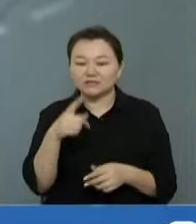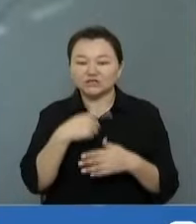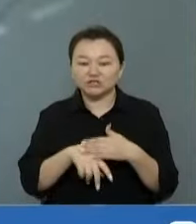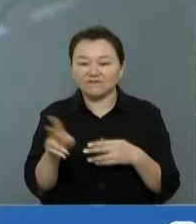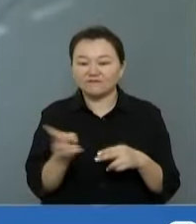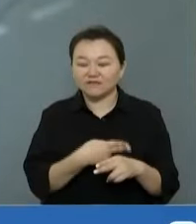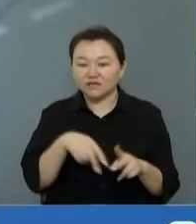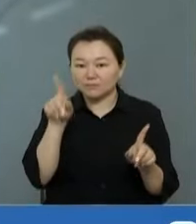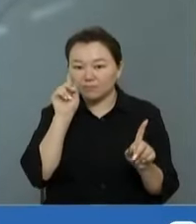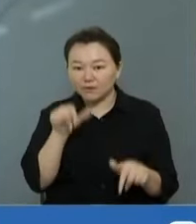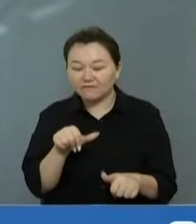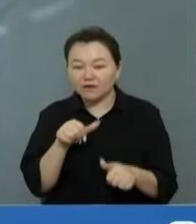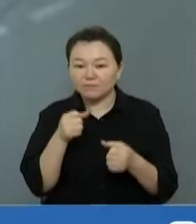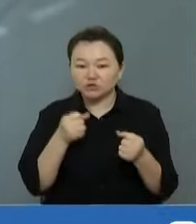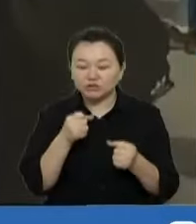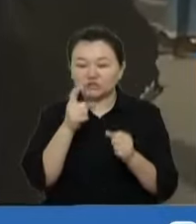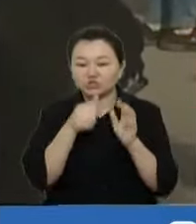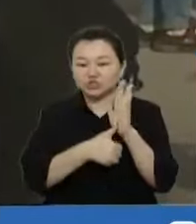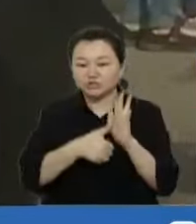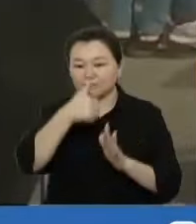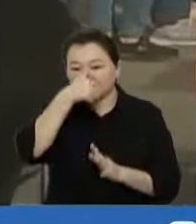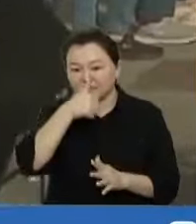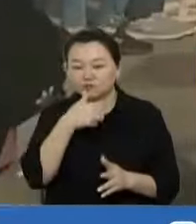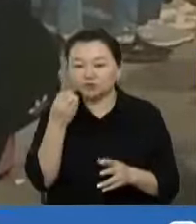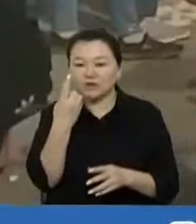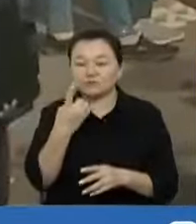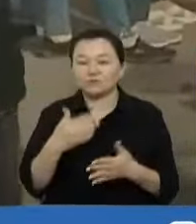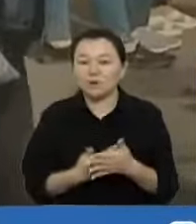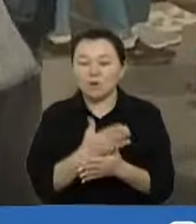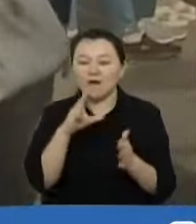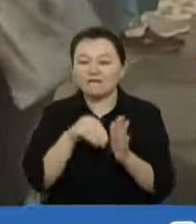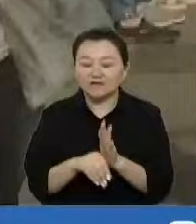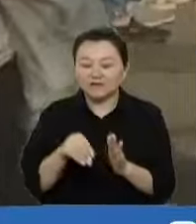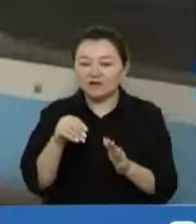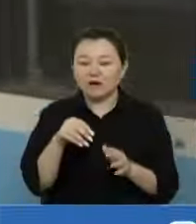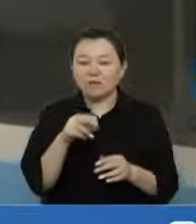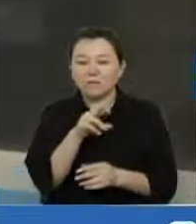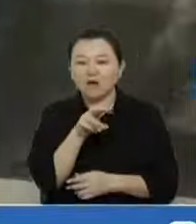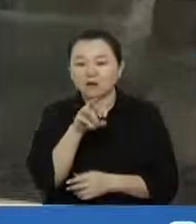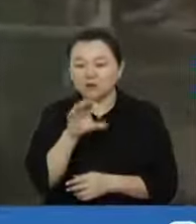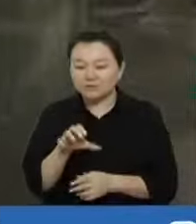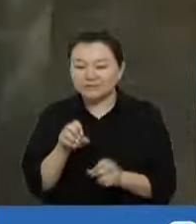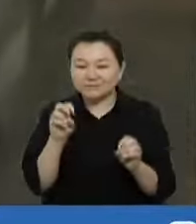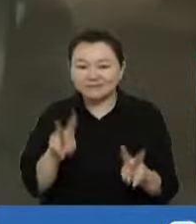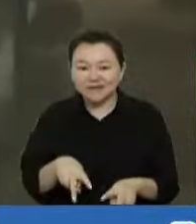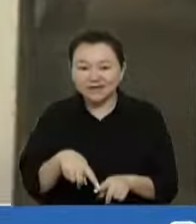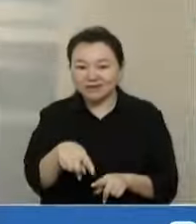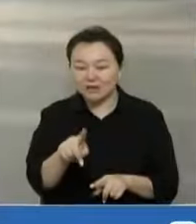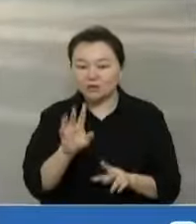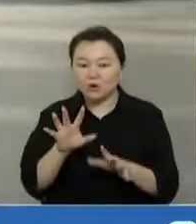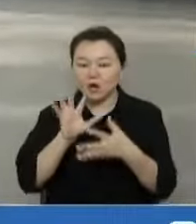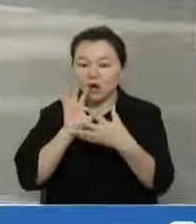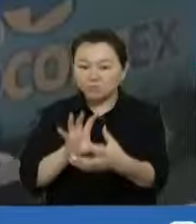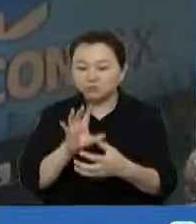лишения прав управления транспортным средством 6 месяцев ещё одно нововведение коснётся выделенных полос по ним можно будет ездить не только общественному